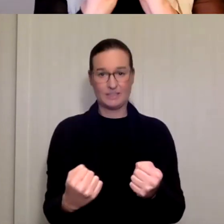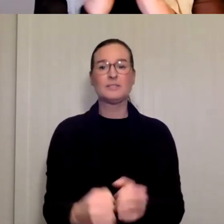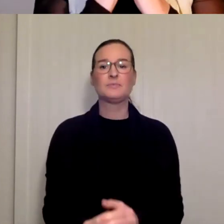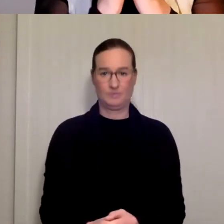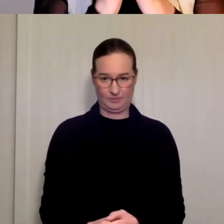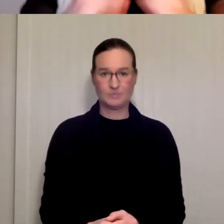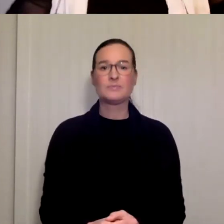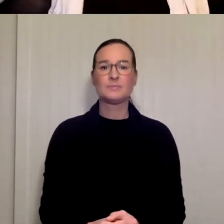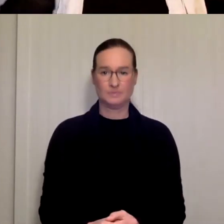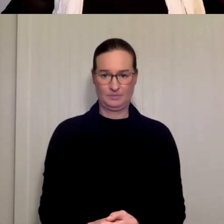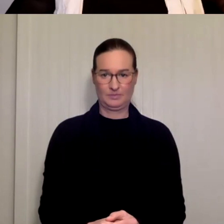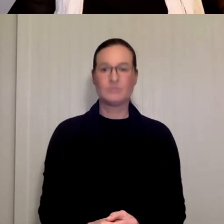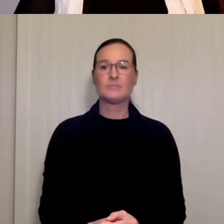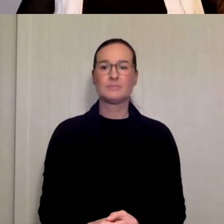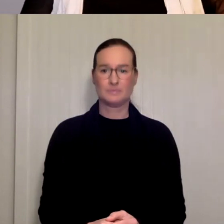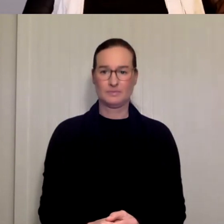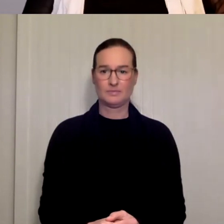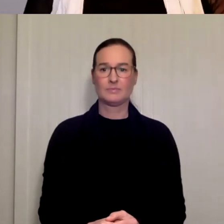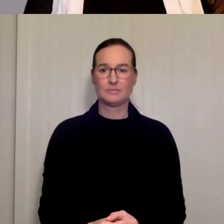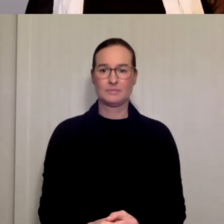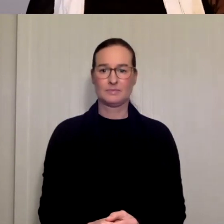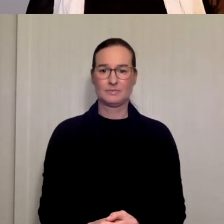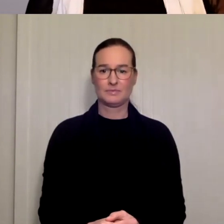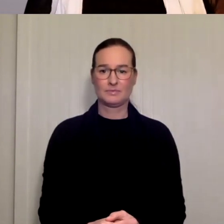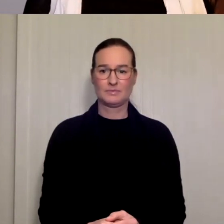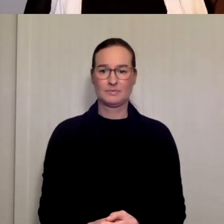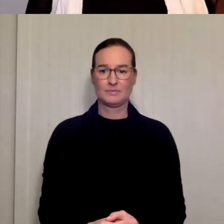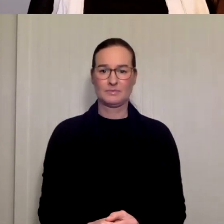nennt man das gerne. Aber ich finde Partnerhaushalte eigentlich einen viel schöneren Ausdruck.